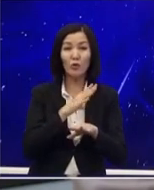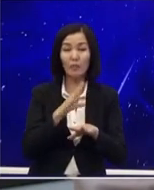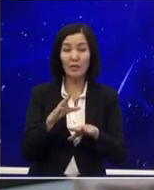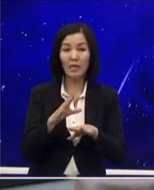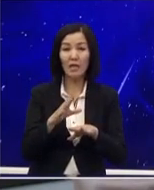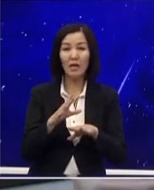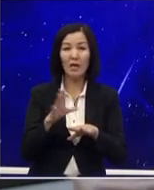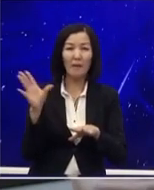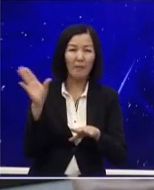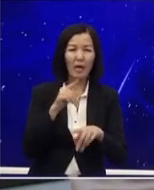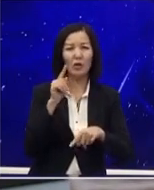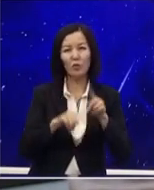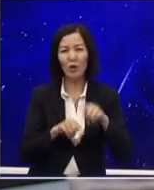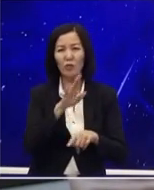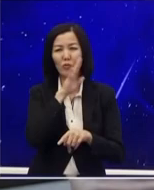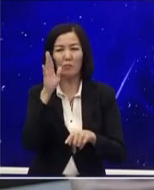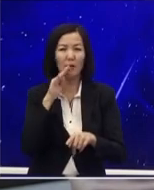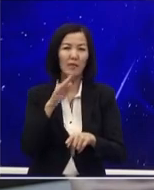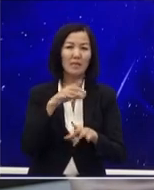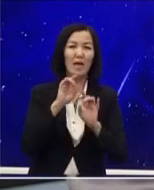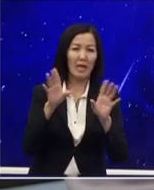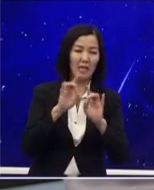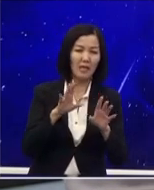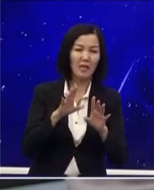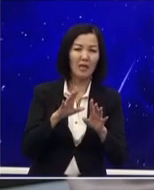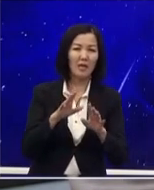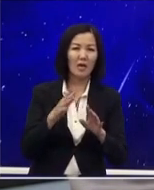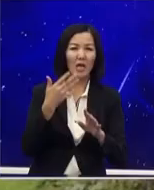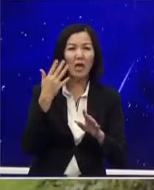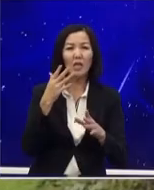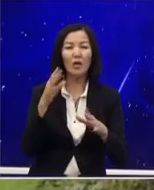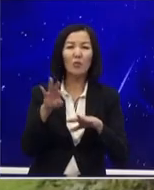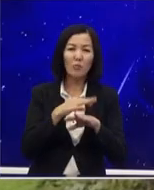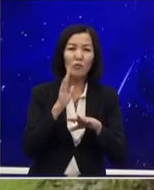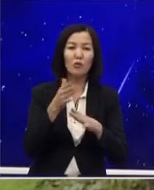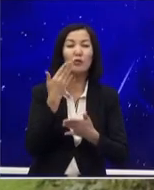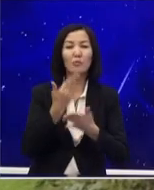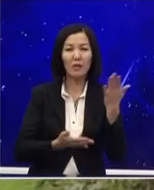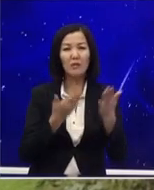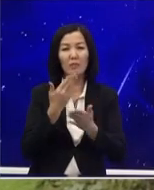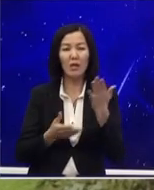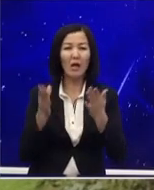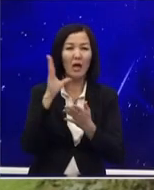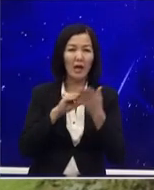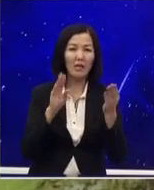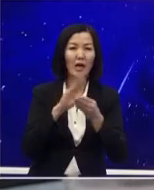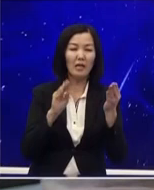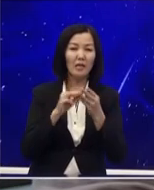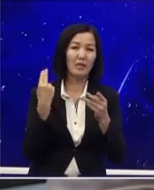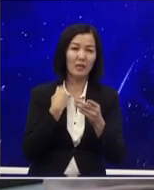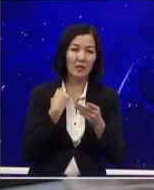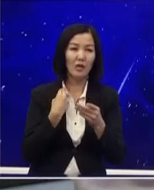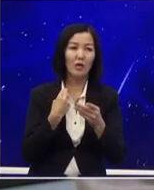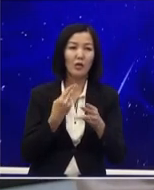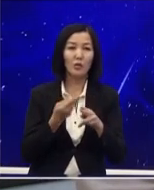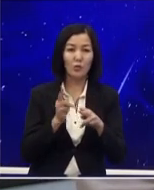Өйткені бізге қанымызға сіңіп кеткен, ол 20-дан асқаннан кейін, 30-ға тақағаннан кейін, ол құтты орнына қону керек.